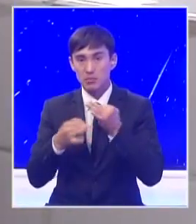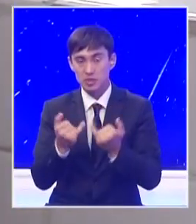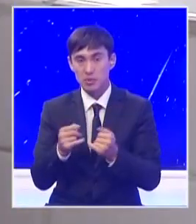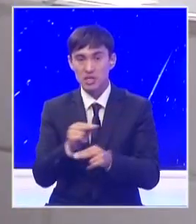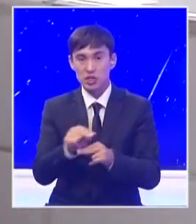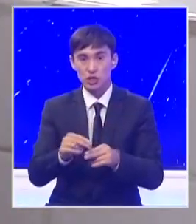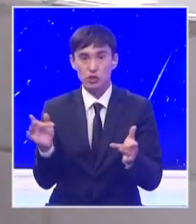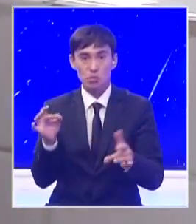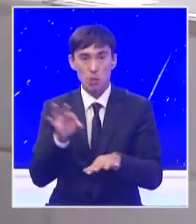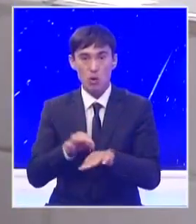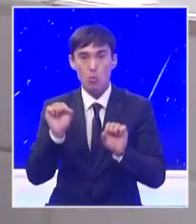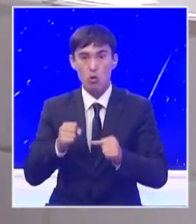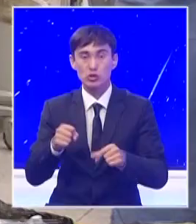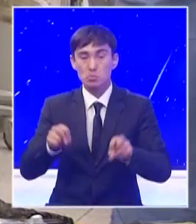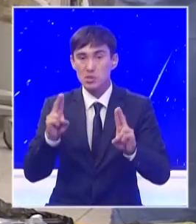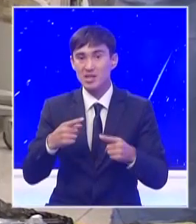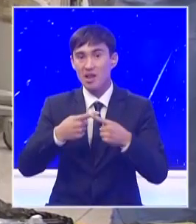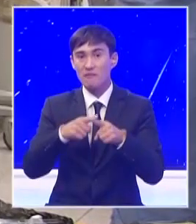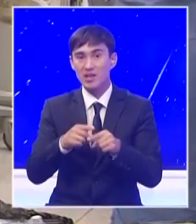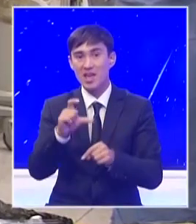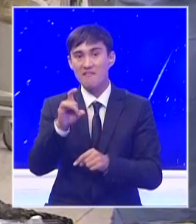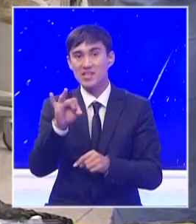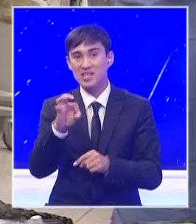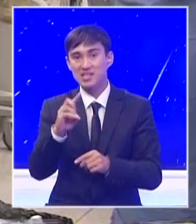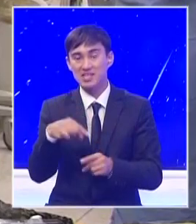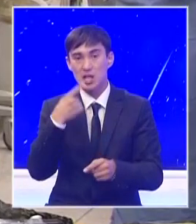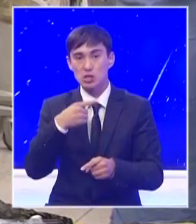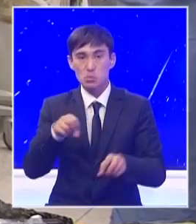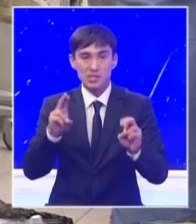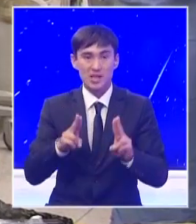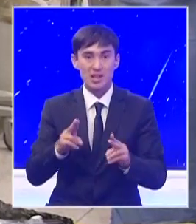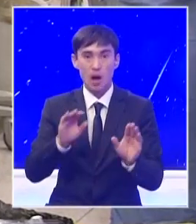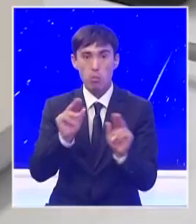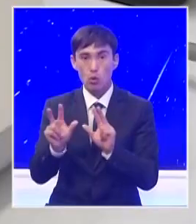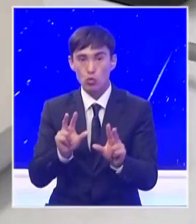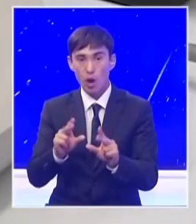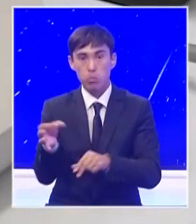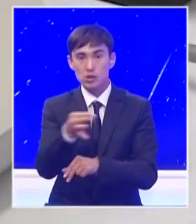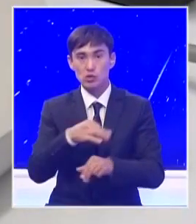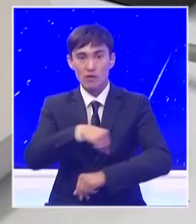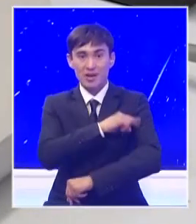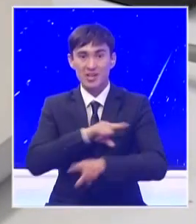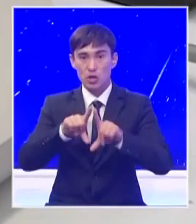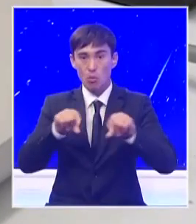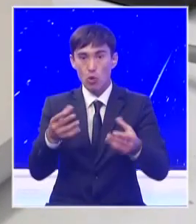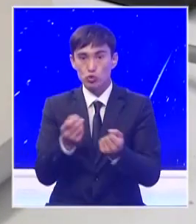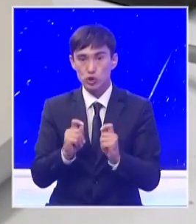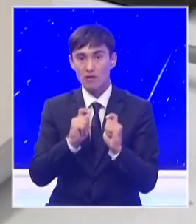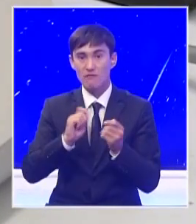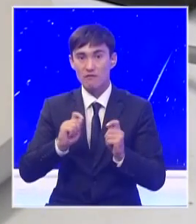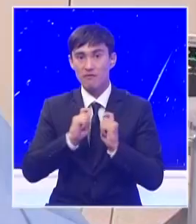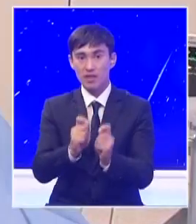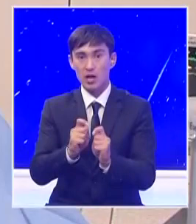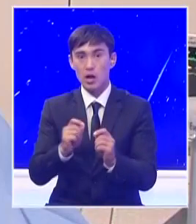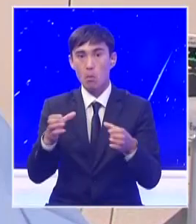больного можно при помощи аппарата «Эфистанция». Следует отметить, что специальное оборудование областная клиника получила в дар от компании